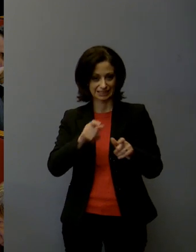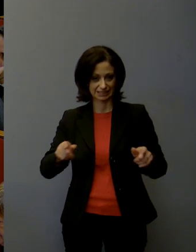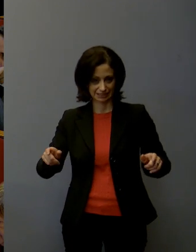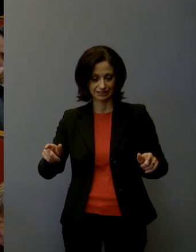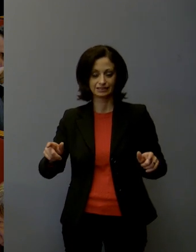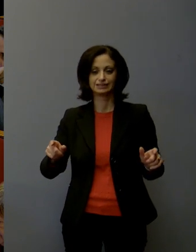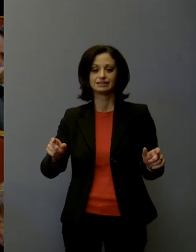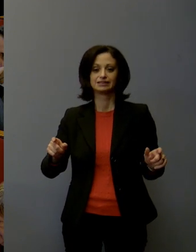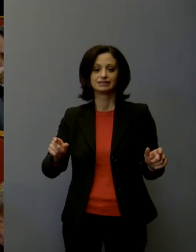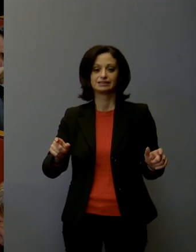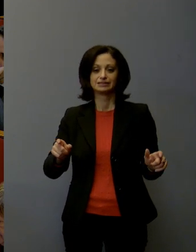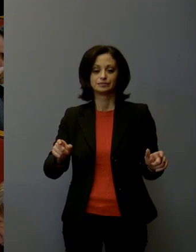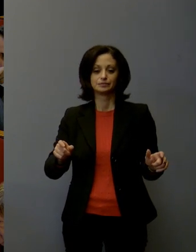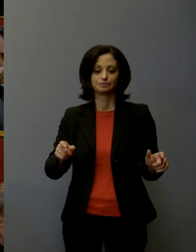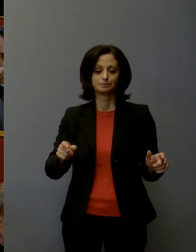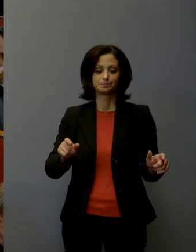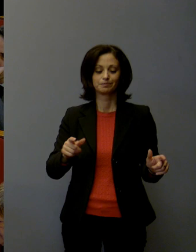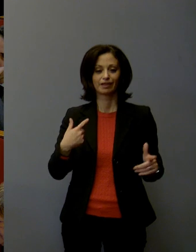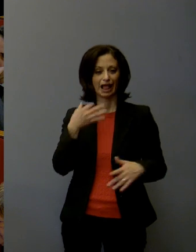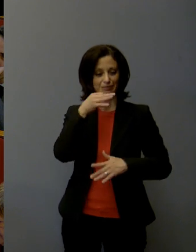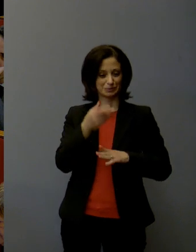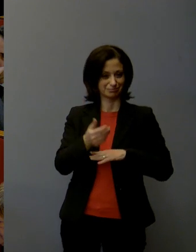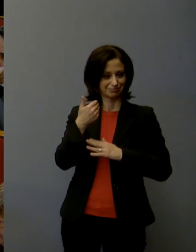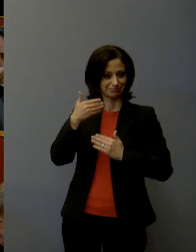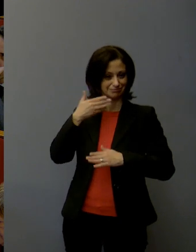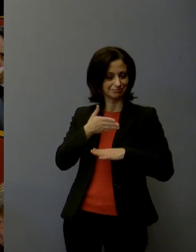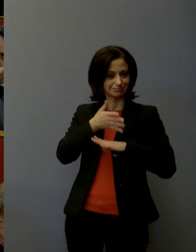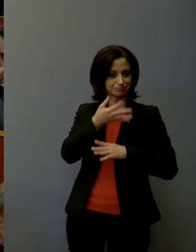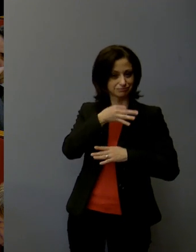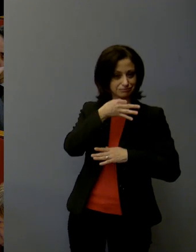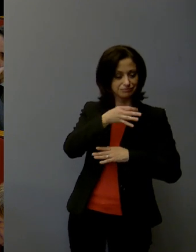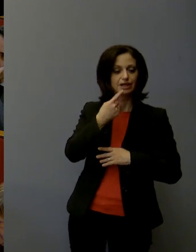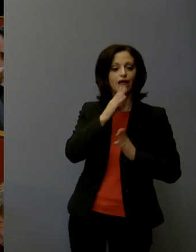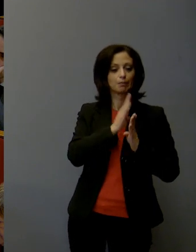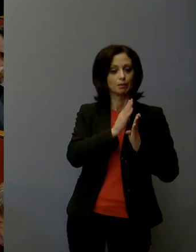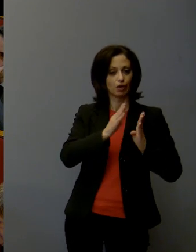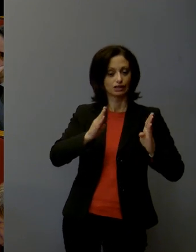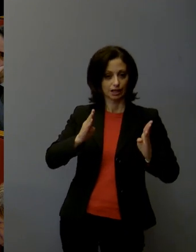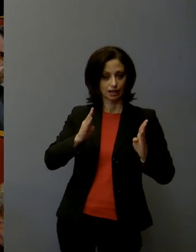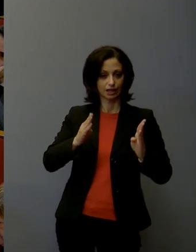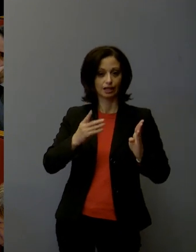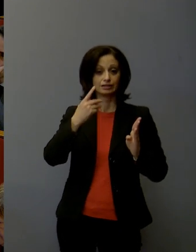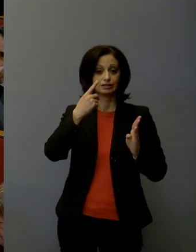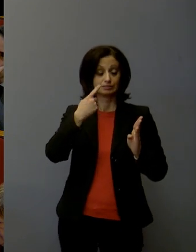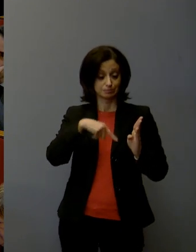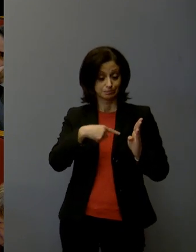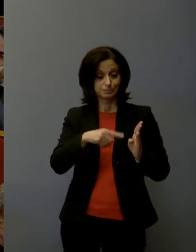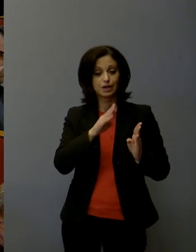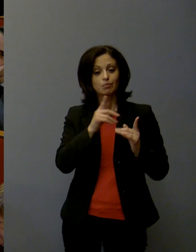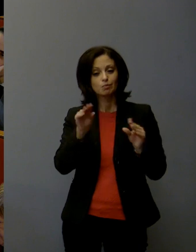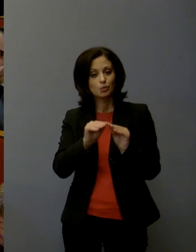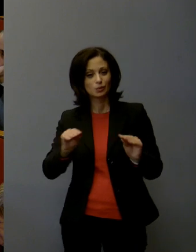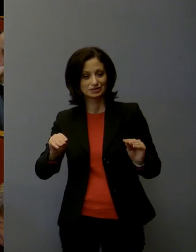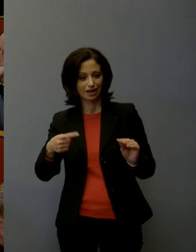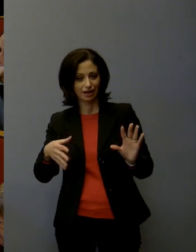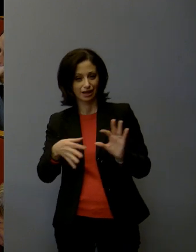Prima diciamo la prima parte della mia esposizione ho parlato di biblioteche e parlandovi sia di biblioteche di